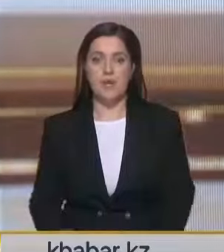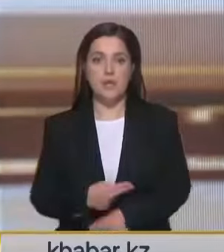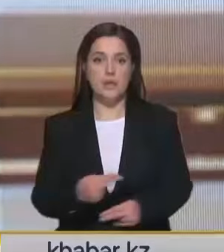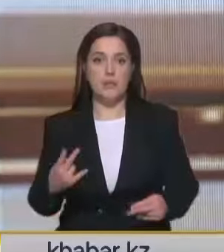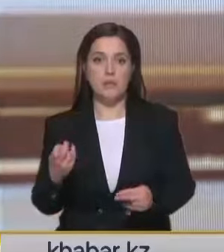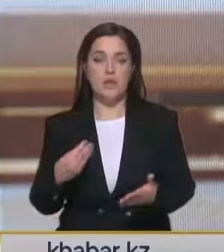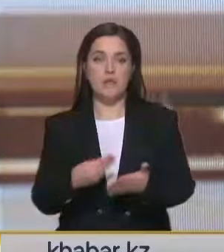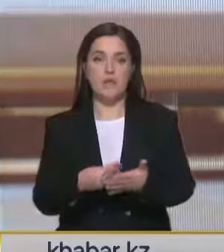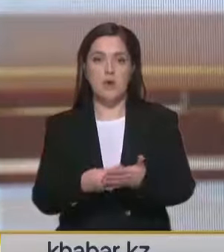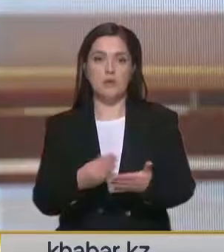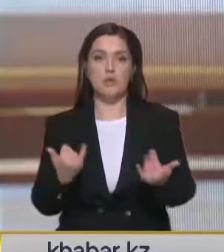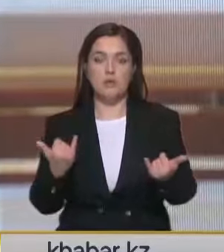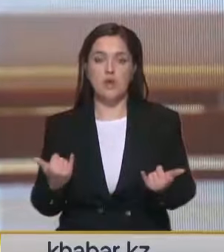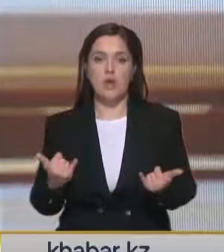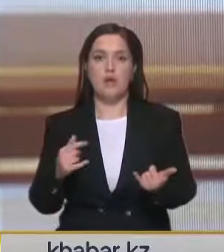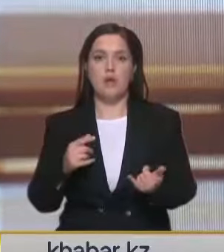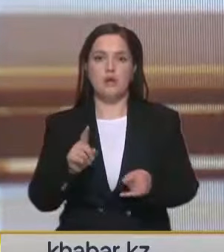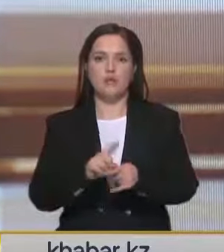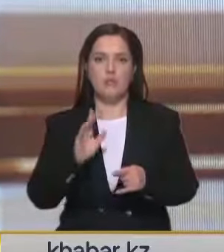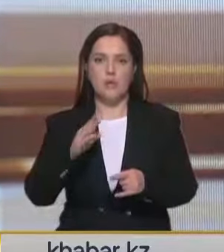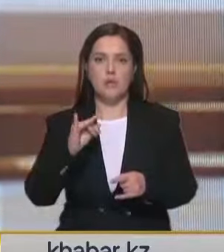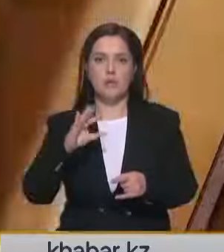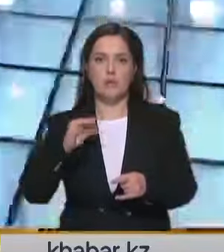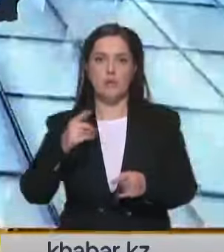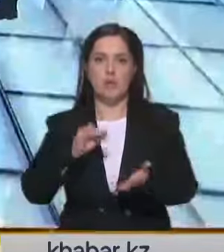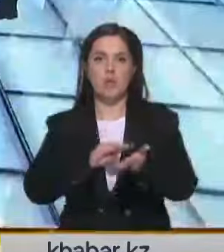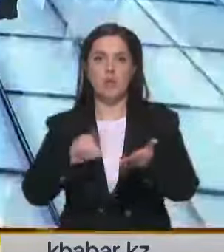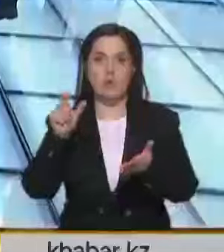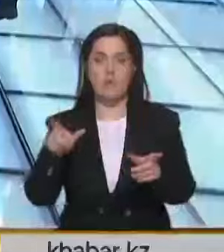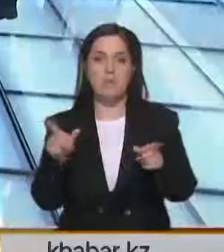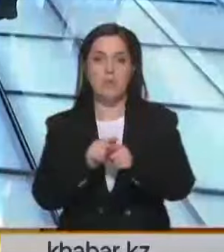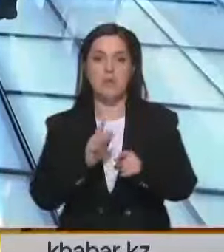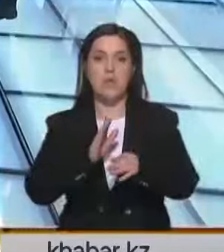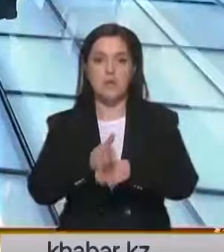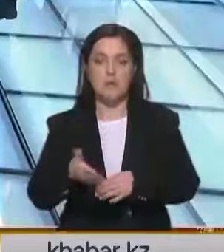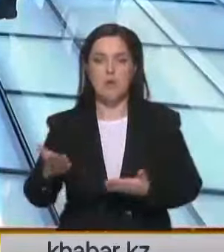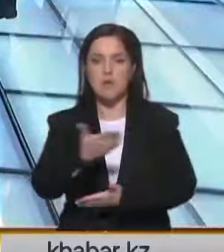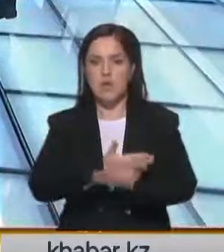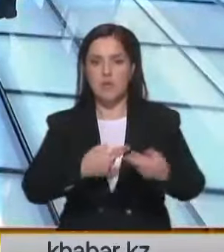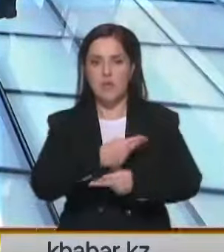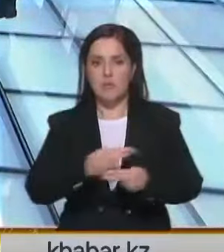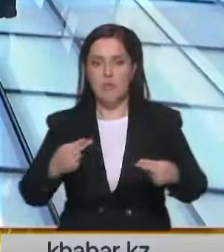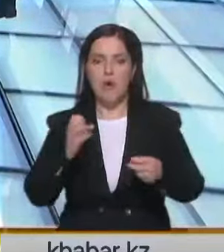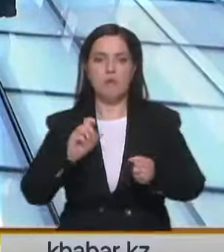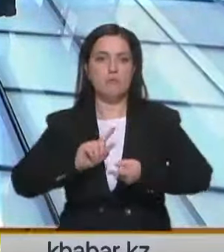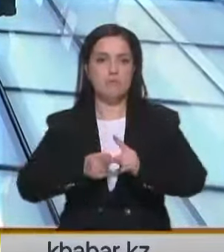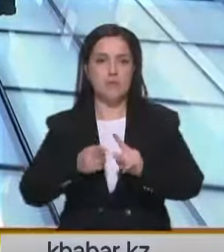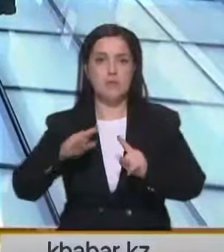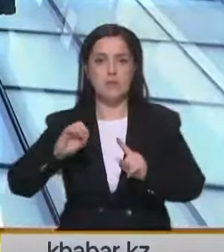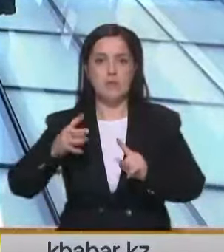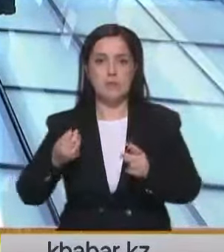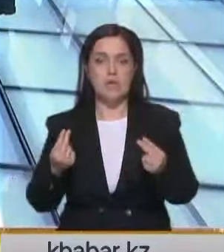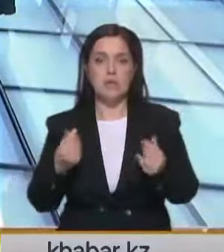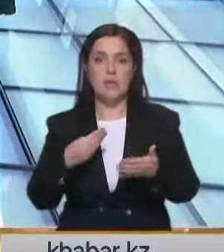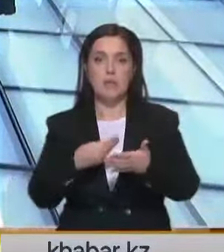Тему национальной валюты поднимают сегодня и в ток-шоу «Итоги». Мой коллега Сергей Гергель вместе с гостями в студии рассуждает на тему эволюции тенге и